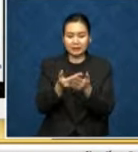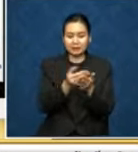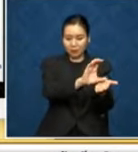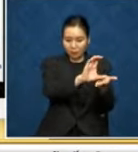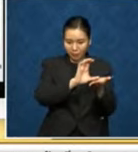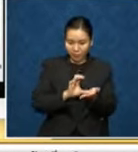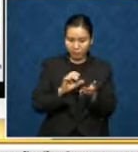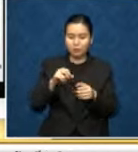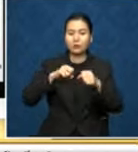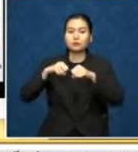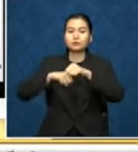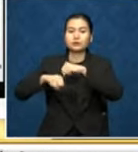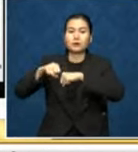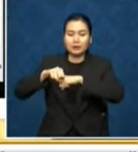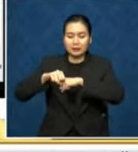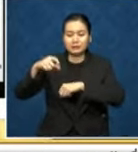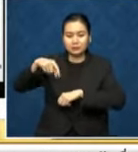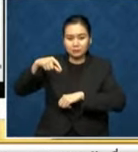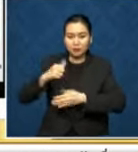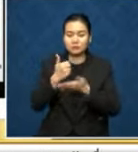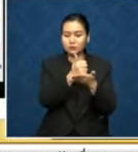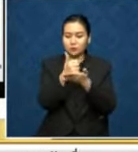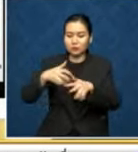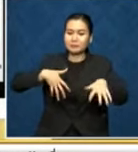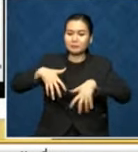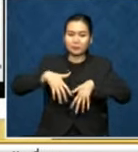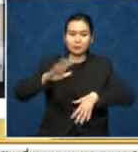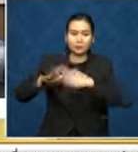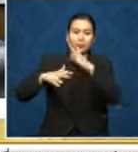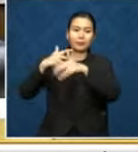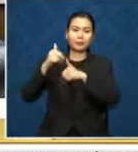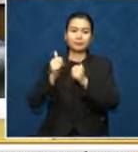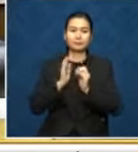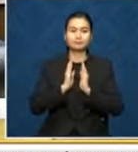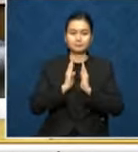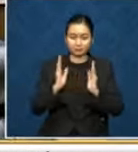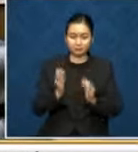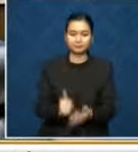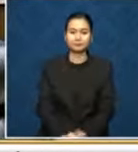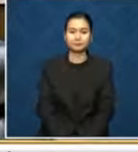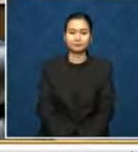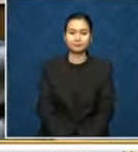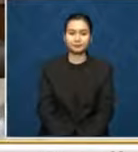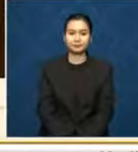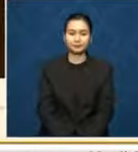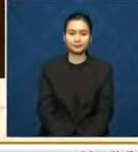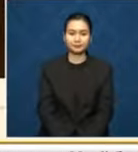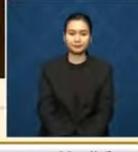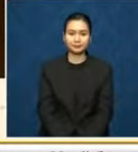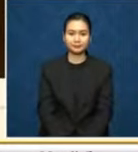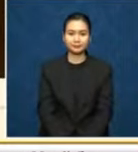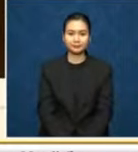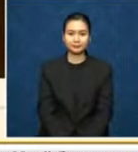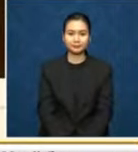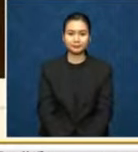ความสะดวกและความเป็นอยู่ที่ดีขึ้นให้กับพี่น้องประชาชนนะครับขอบคุณครับ ขอบคุณครับเชิญท่านณัฐพงศ์สุมโนธรร